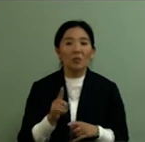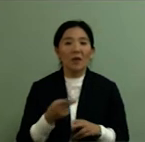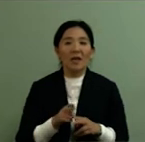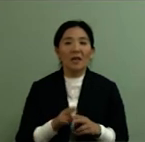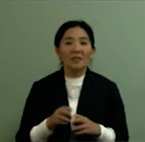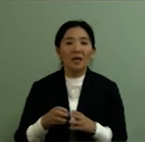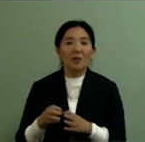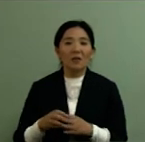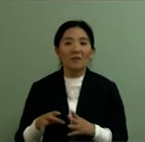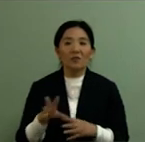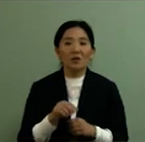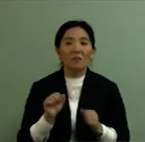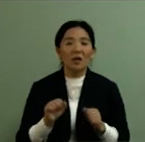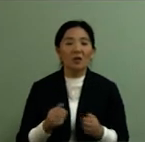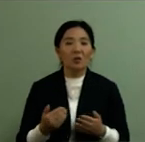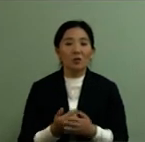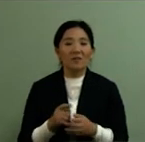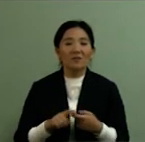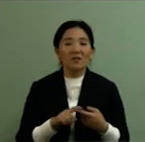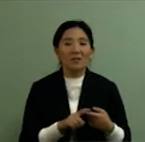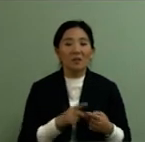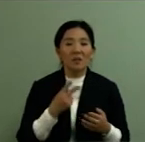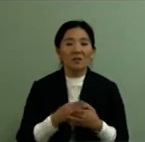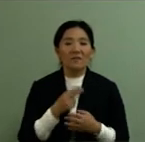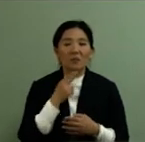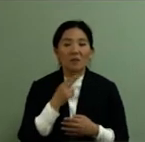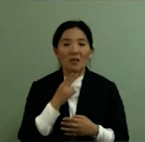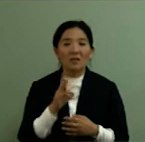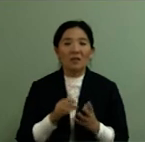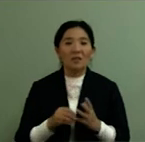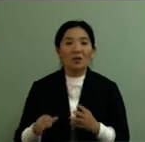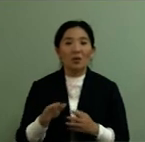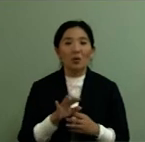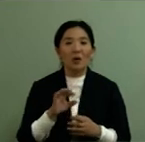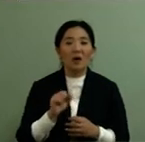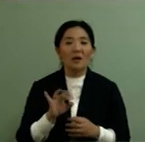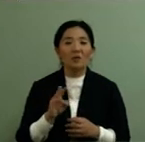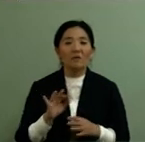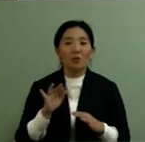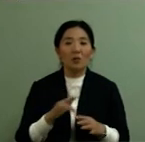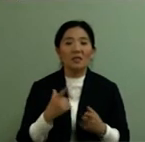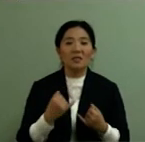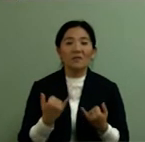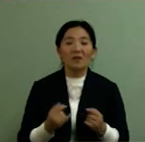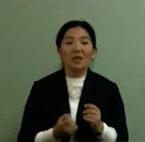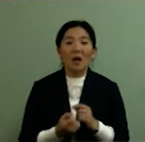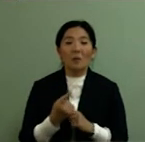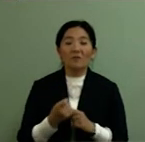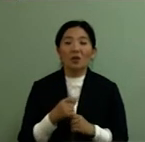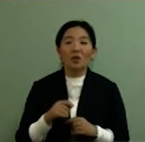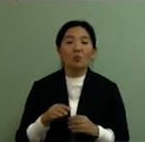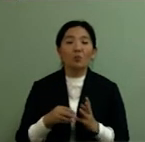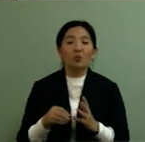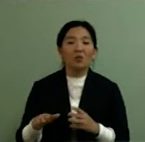эти компоненты все-таки могли снова связаться. Обратите внимание, на территории Аральского моря, где сегодня образовался